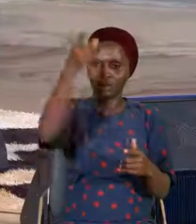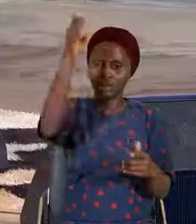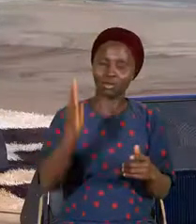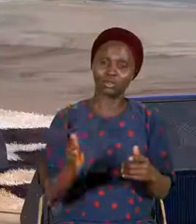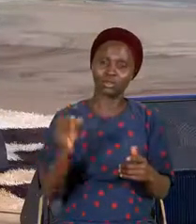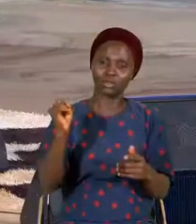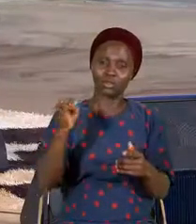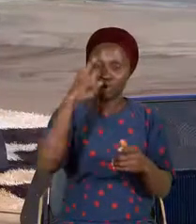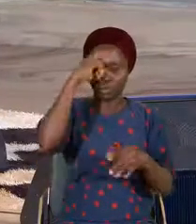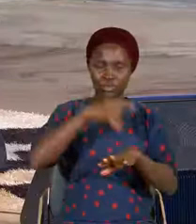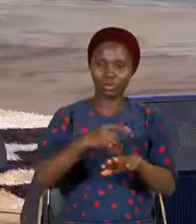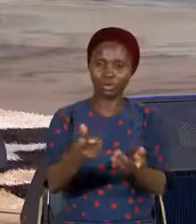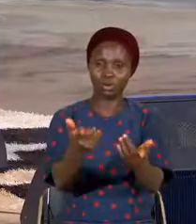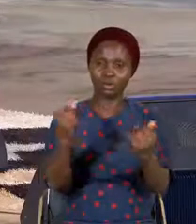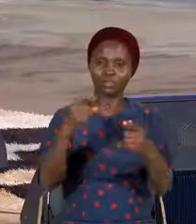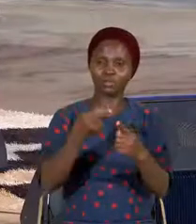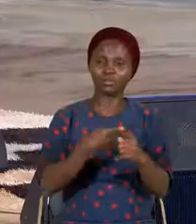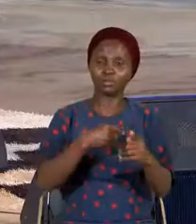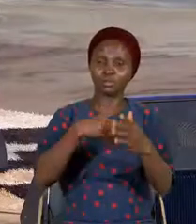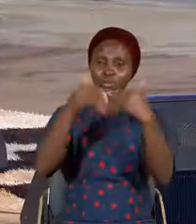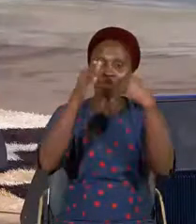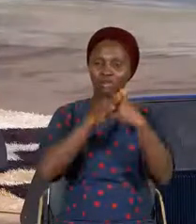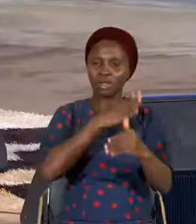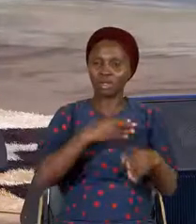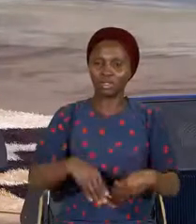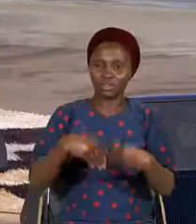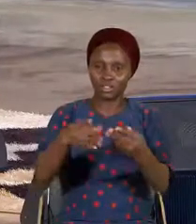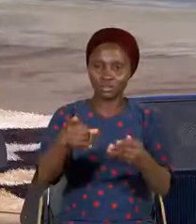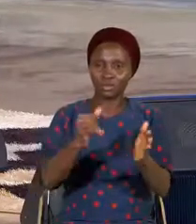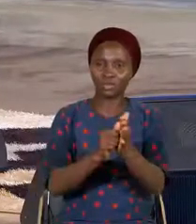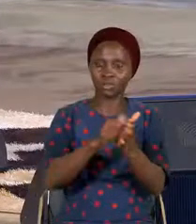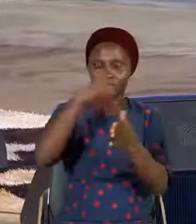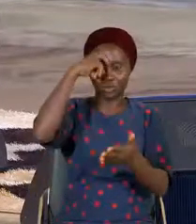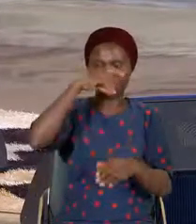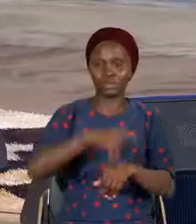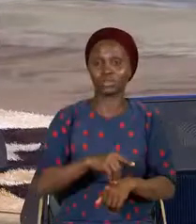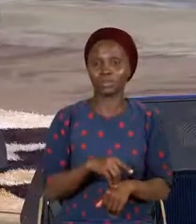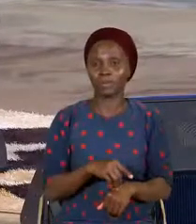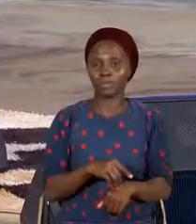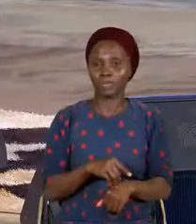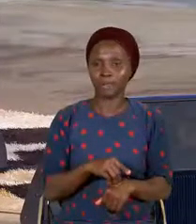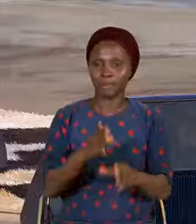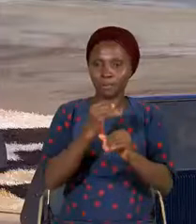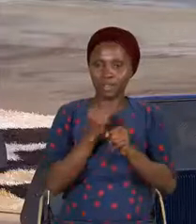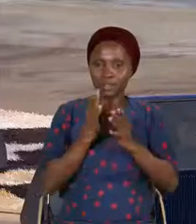Il y a une situation et la situation exige la sagesse de Dieu. Et Dieu te donne maintenant cette sagesse.